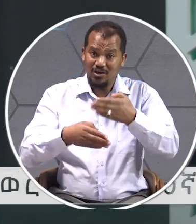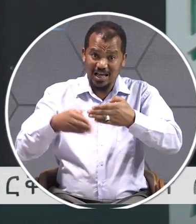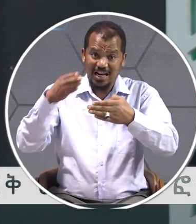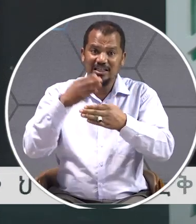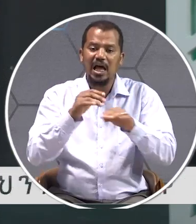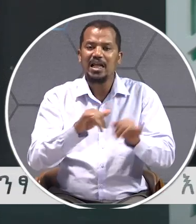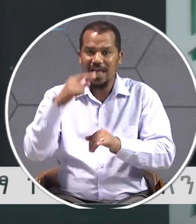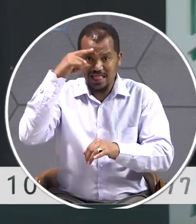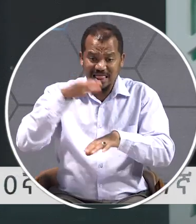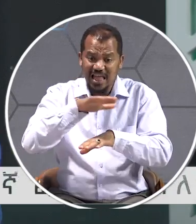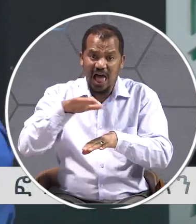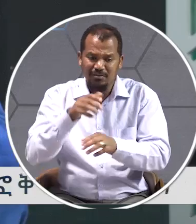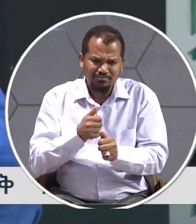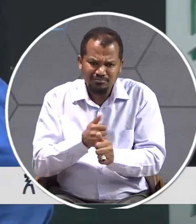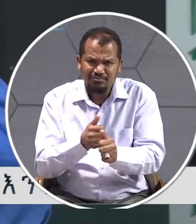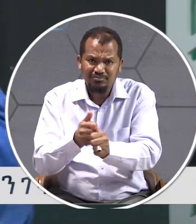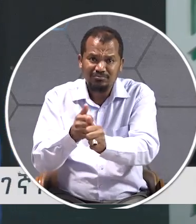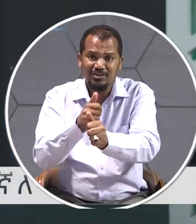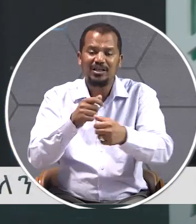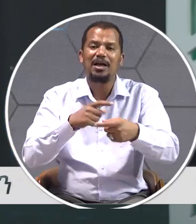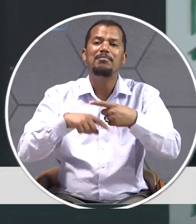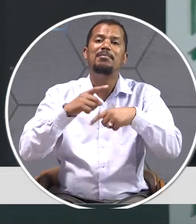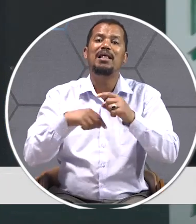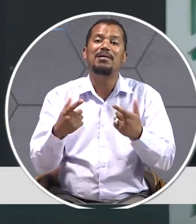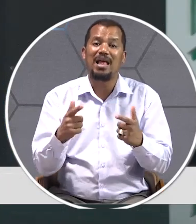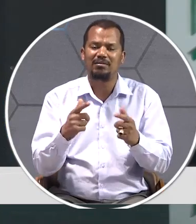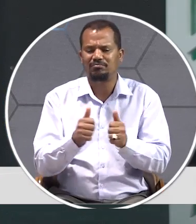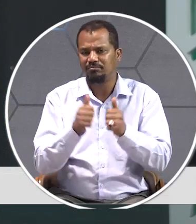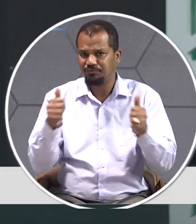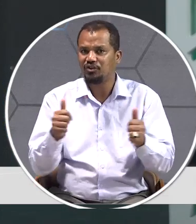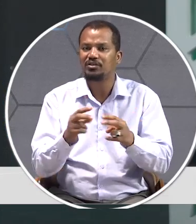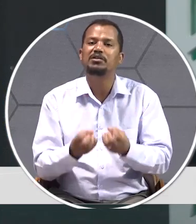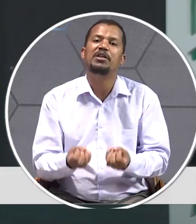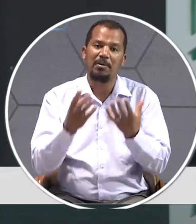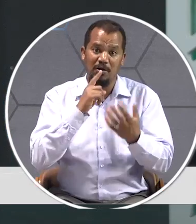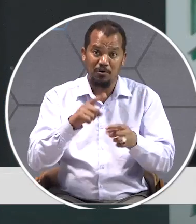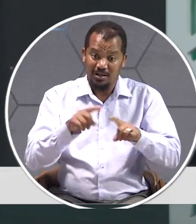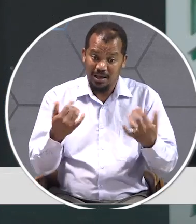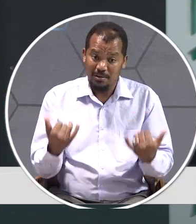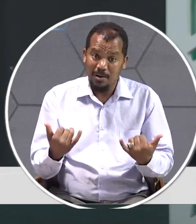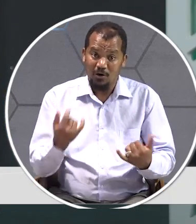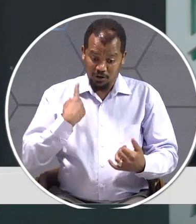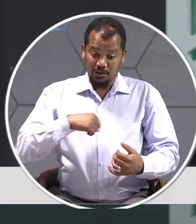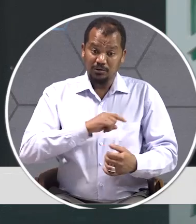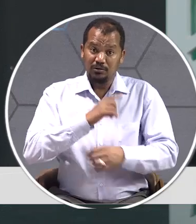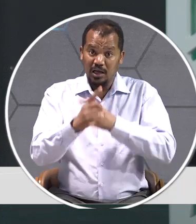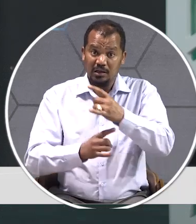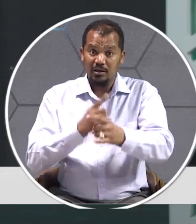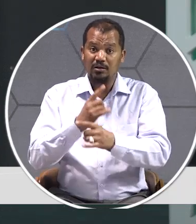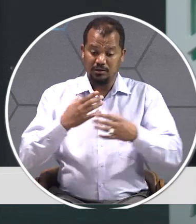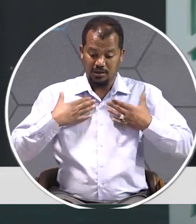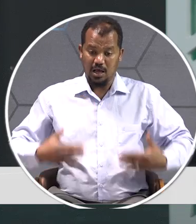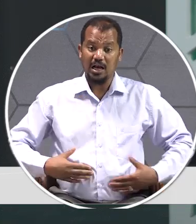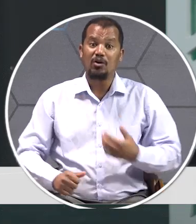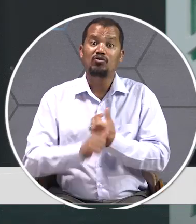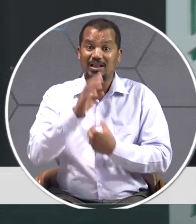ጉዳት በእኩል ደረጃ እንደ ጥላው እየተከታተለ የሚከሰትበት አጋጣሚ እጅግ እየበዛ ነው። በተለይም በአሁን በእኛ ዘመን